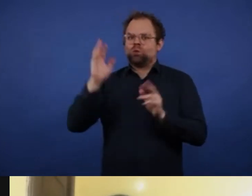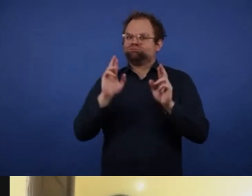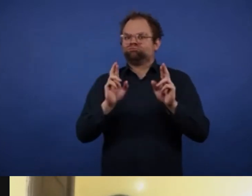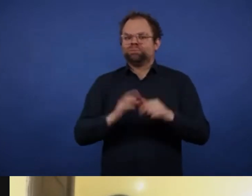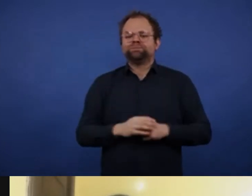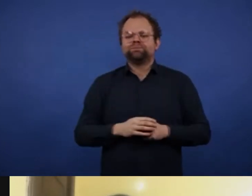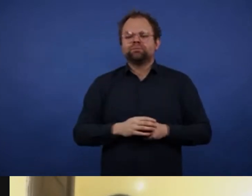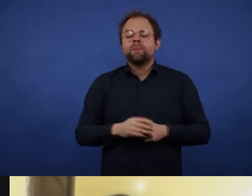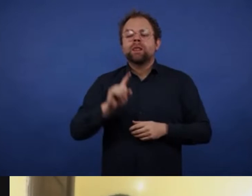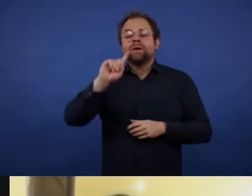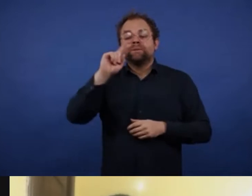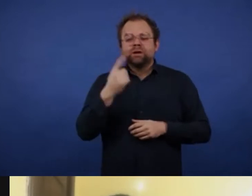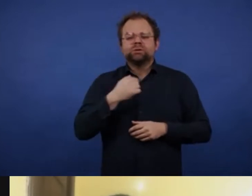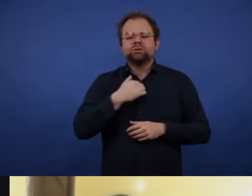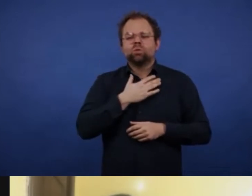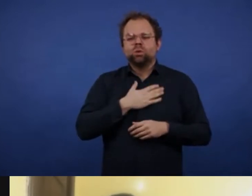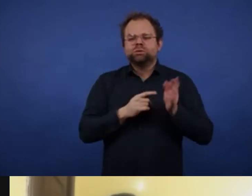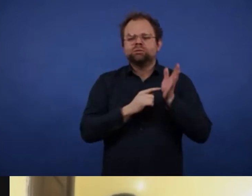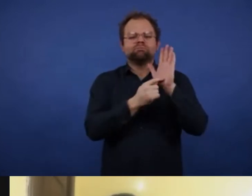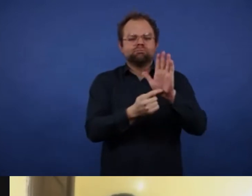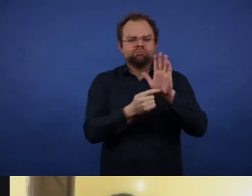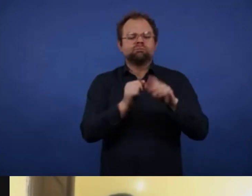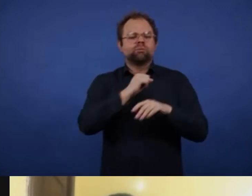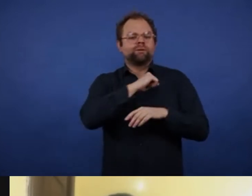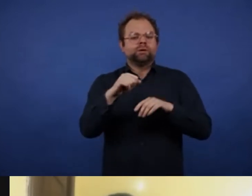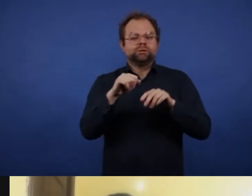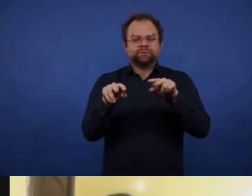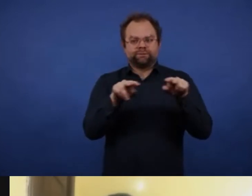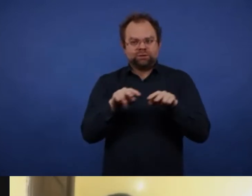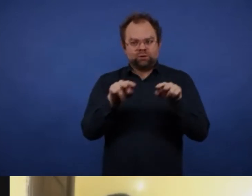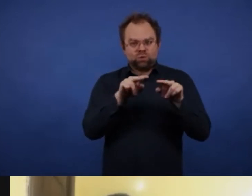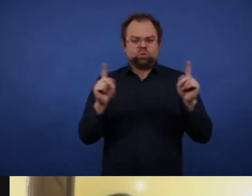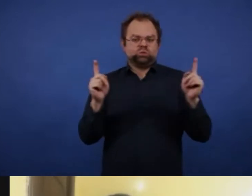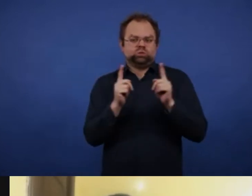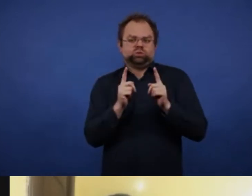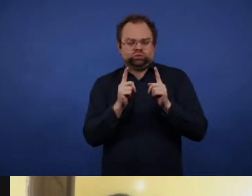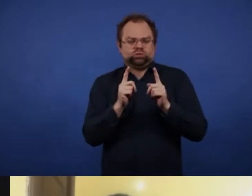نزار من العراق Covering the story of Nazar from Iraq,